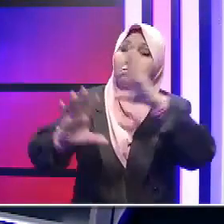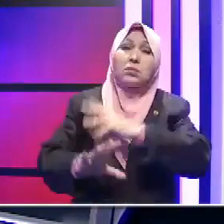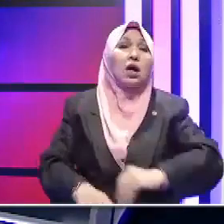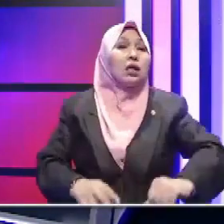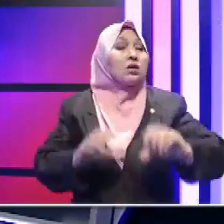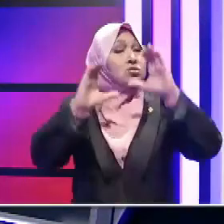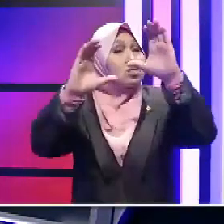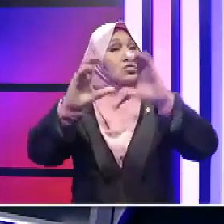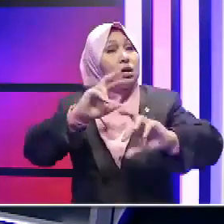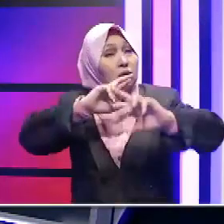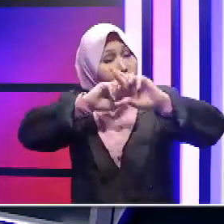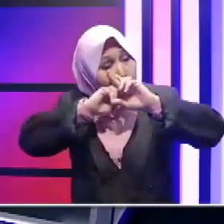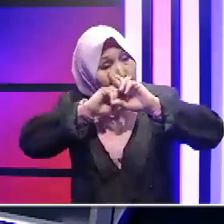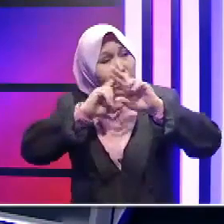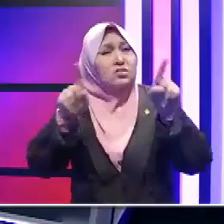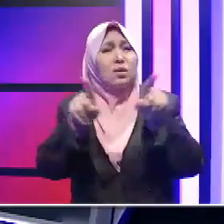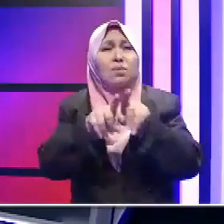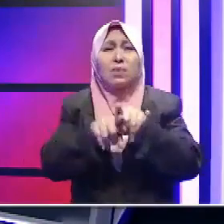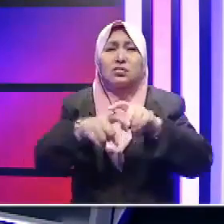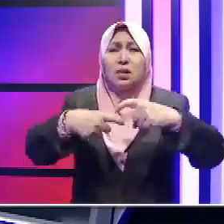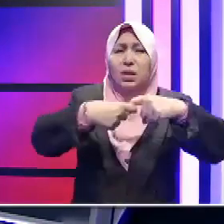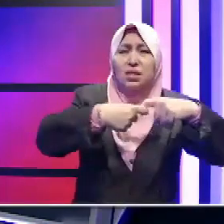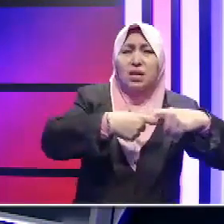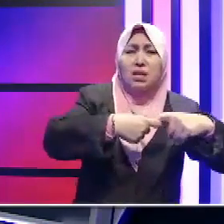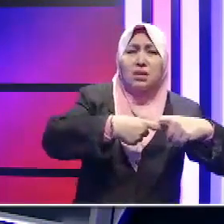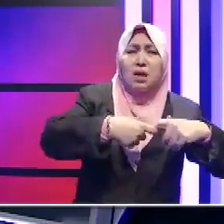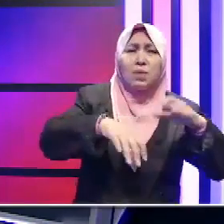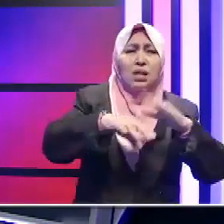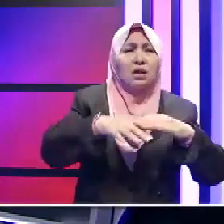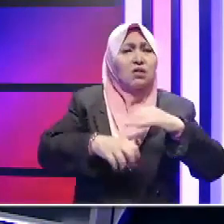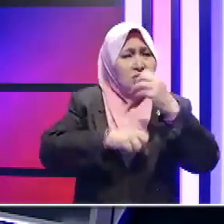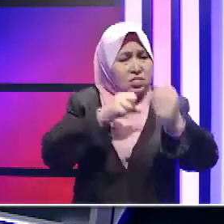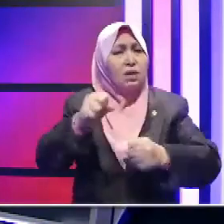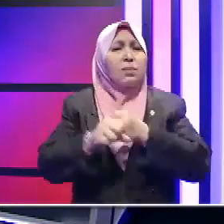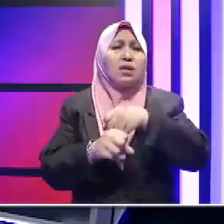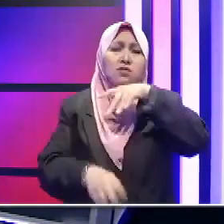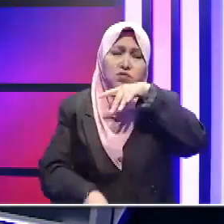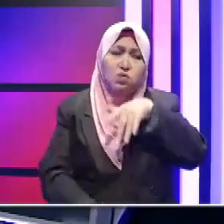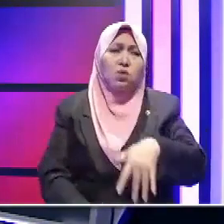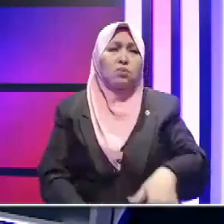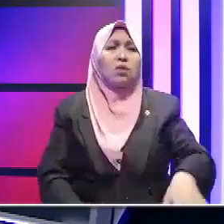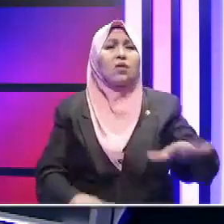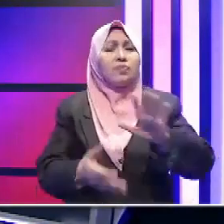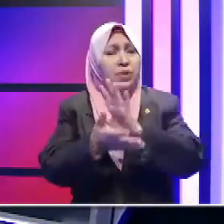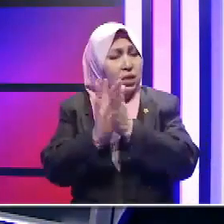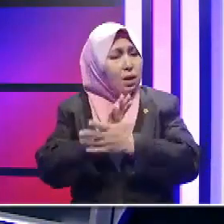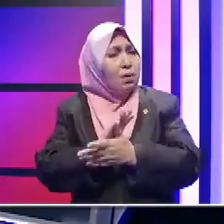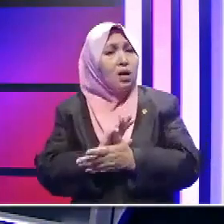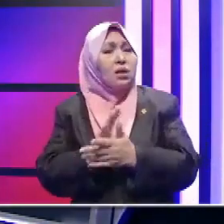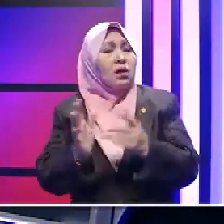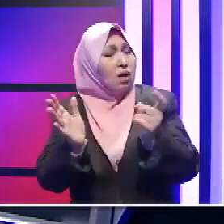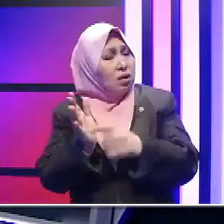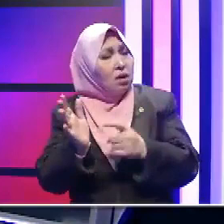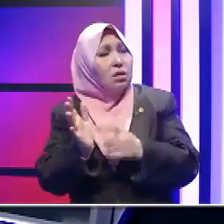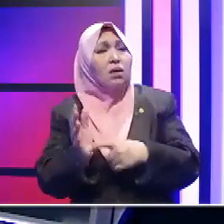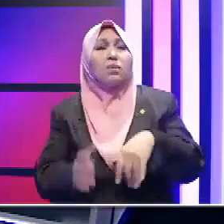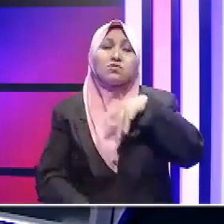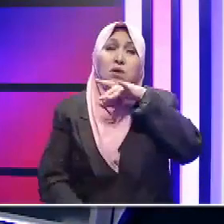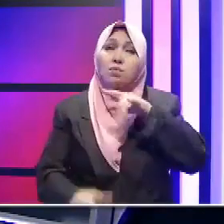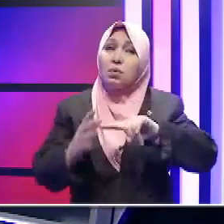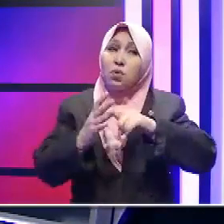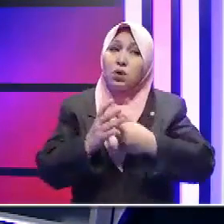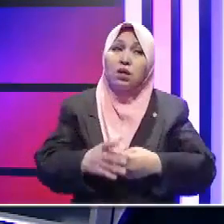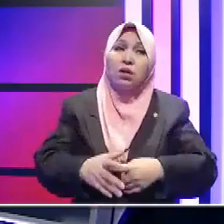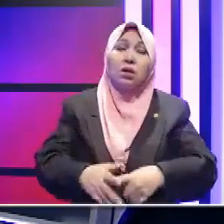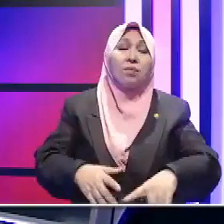rasio Yes akan akan berkait juga dengan keadaan pada zaman Rasulullah juga Ustad Celine Emangnya adik kali ini Rasulullah memudahkan dakwah